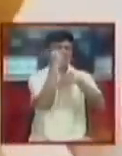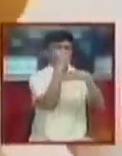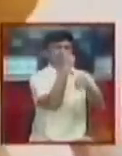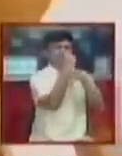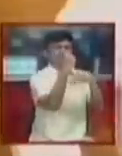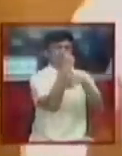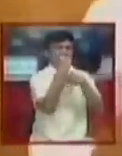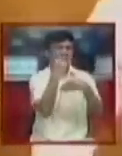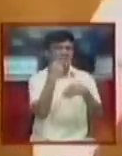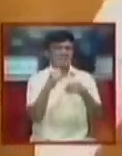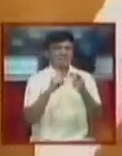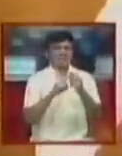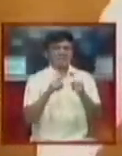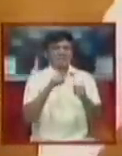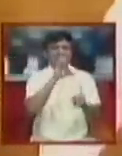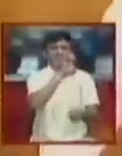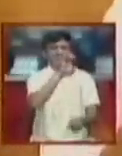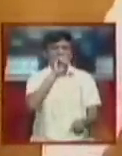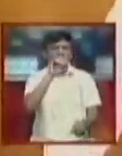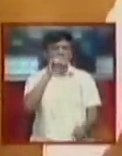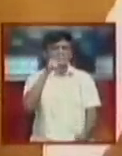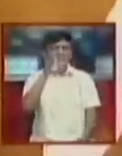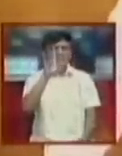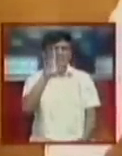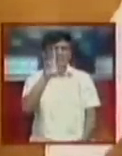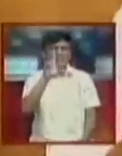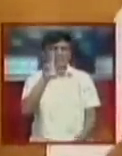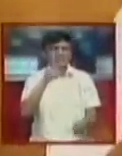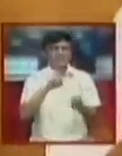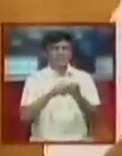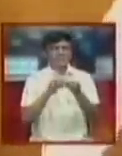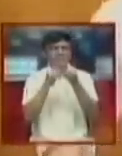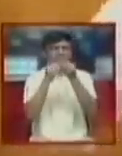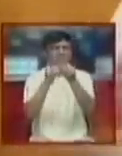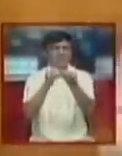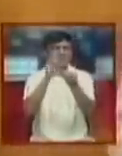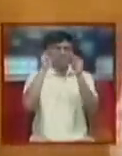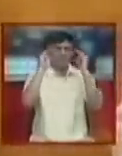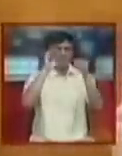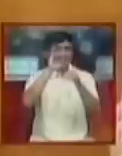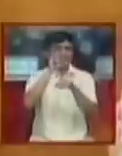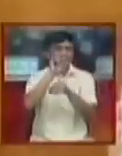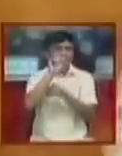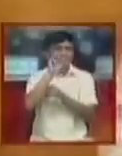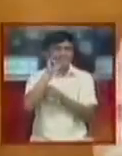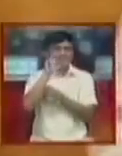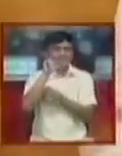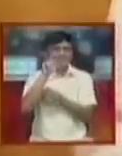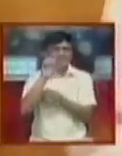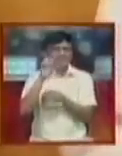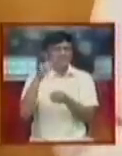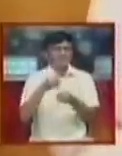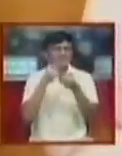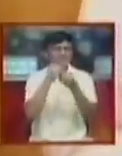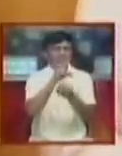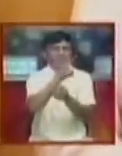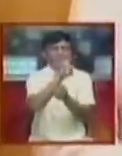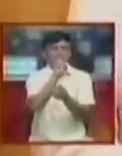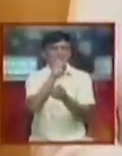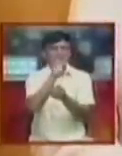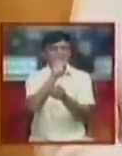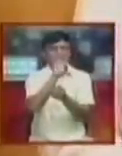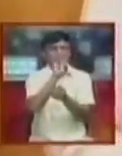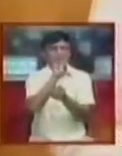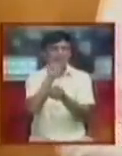lumapag ang EO 23, nakasabat na si Mayor Jun Amante ng mahigit 6 milyong pisong halaga